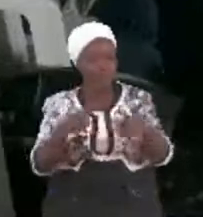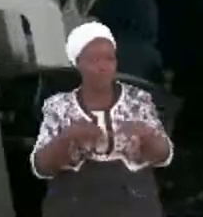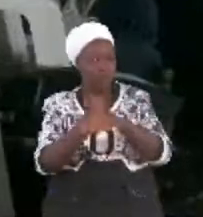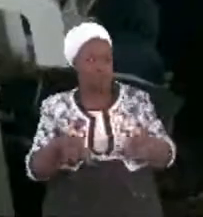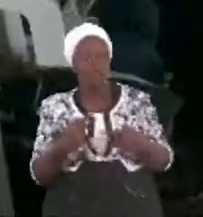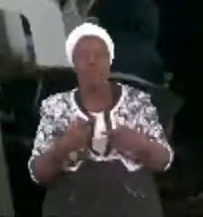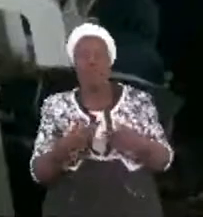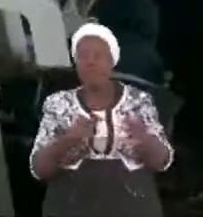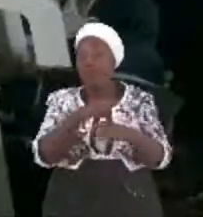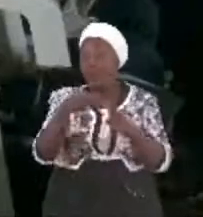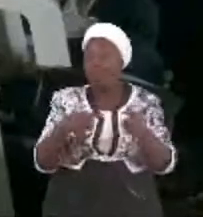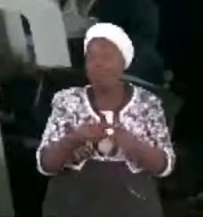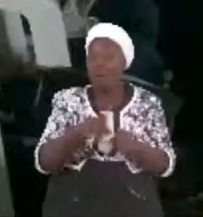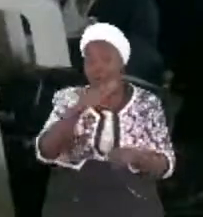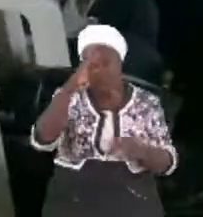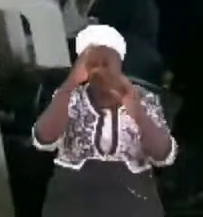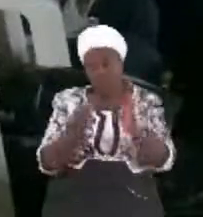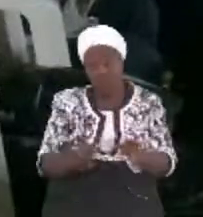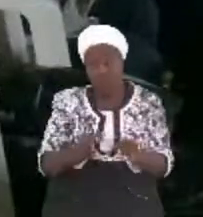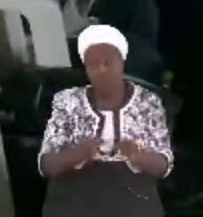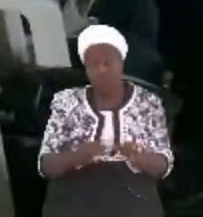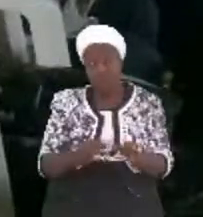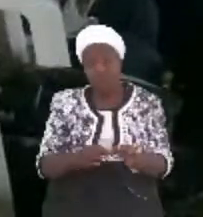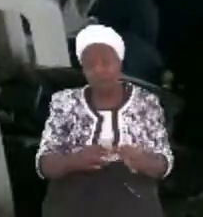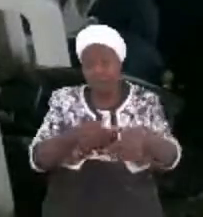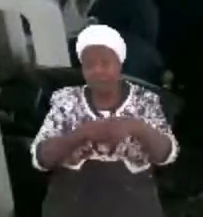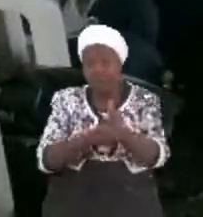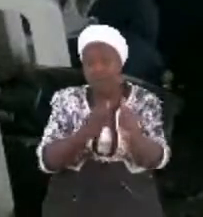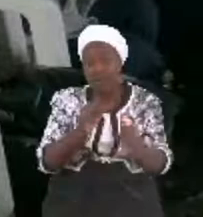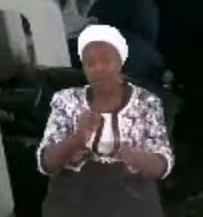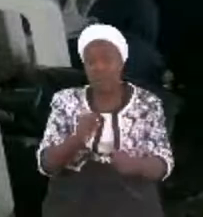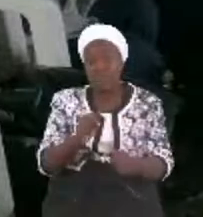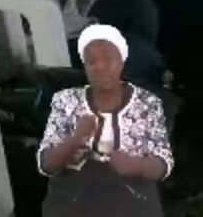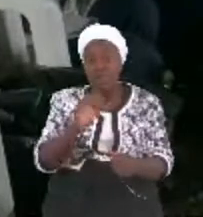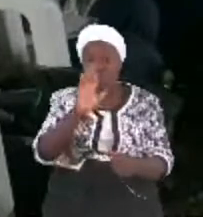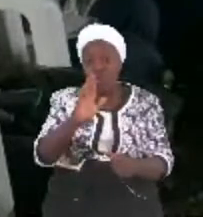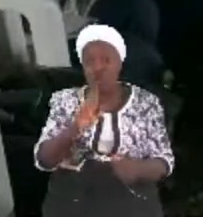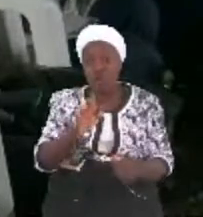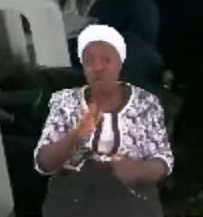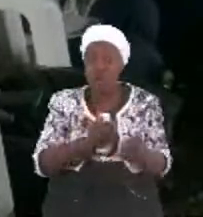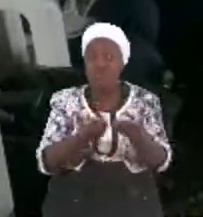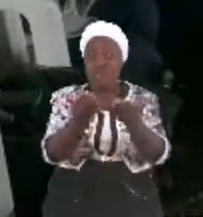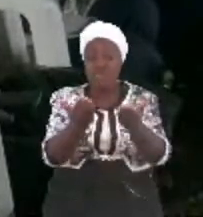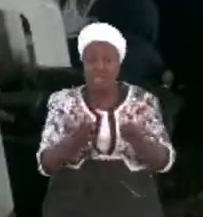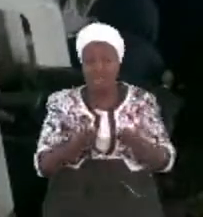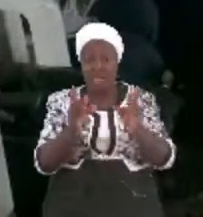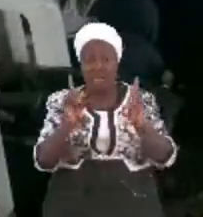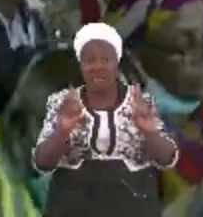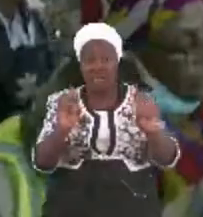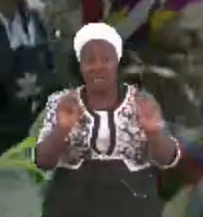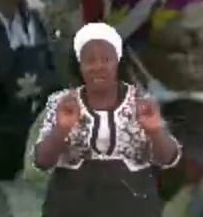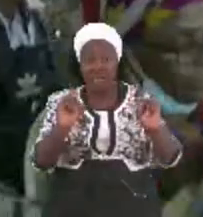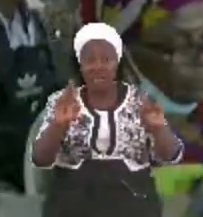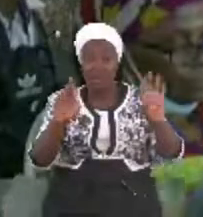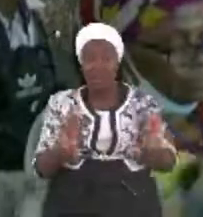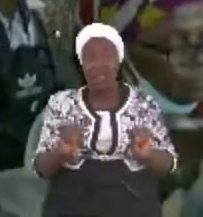vie. Quand ta décision accompagne ton désir, la